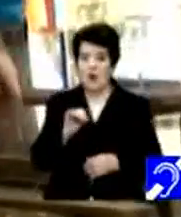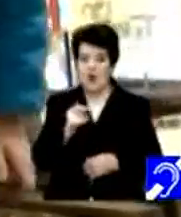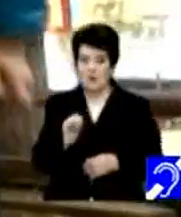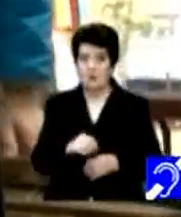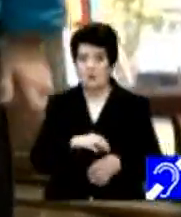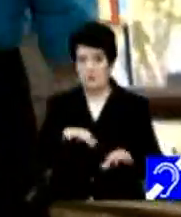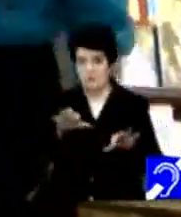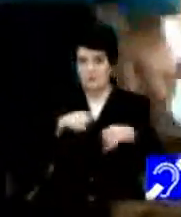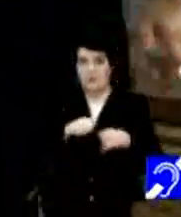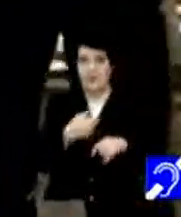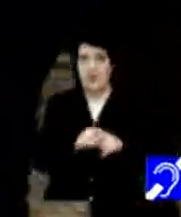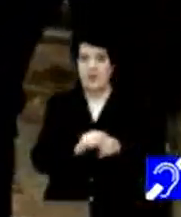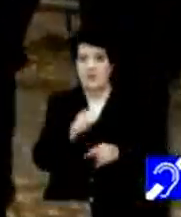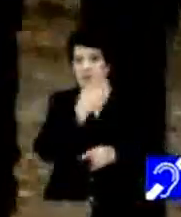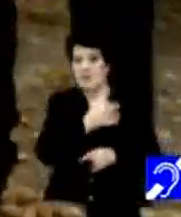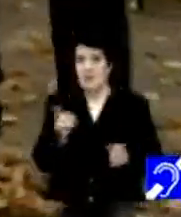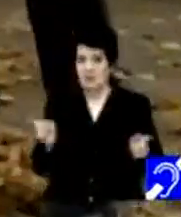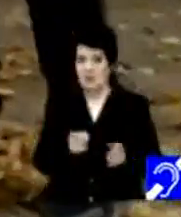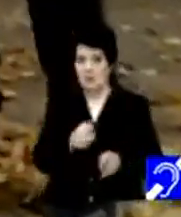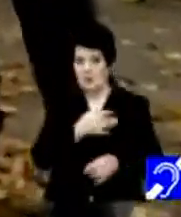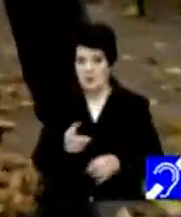mai scurt timp.